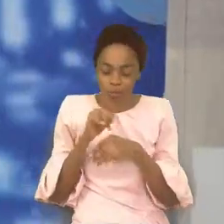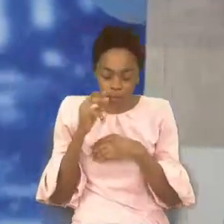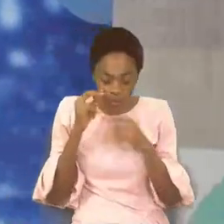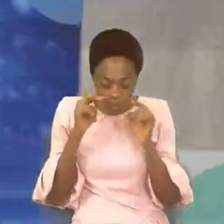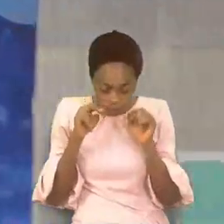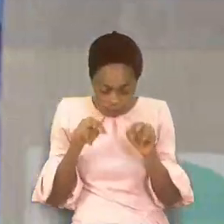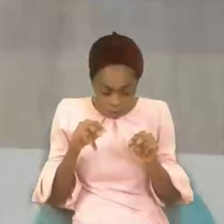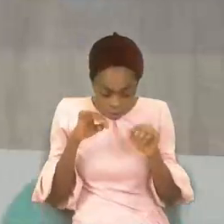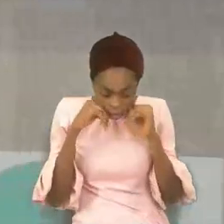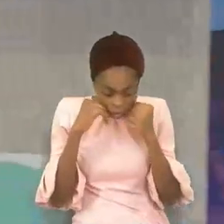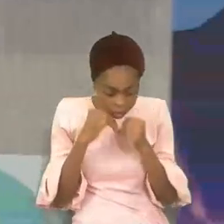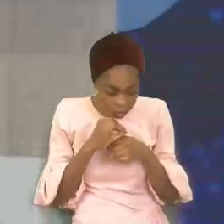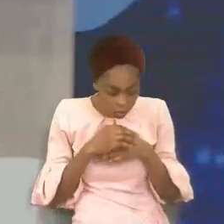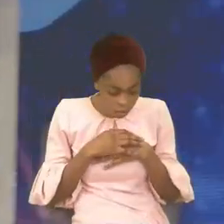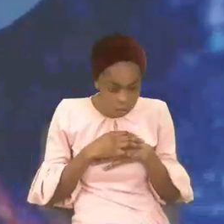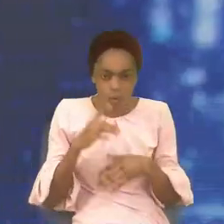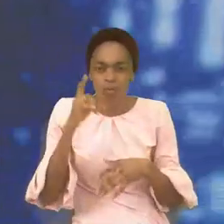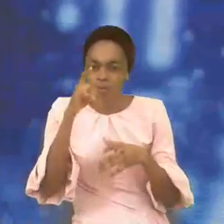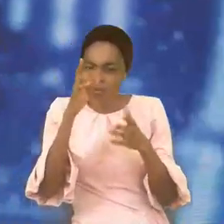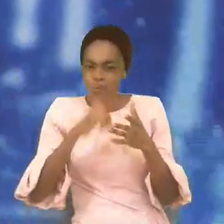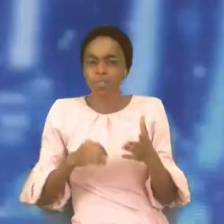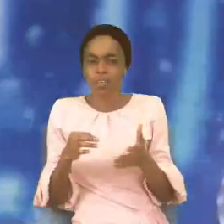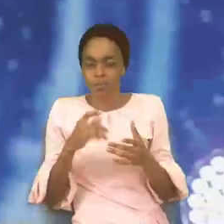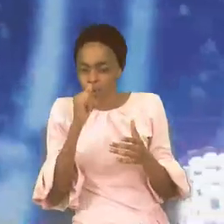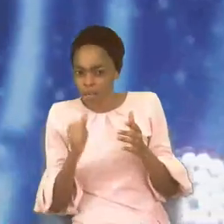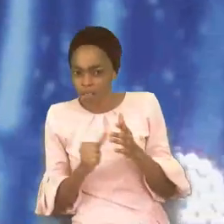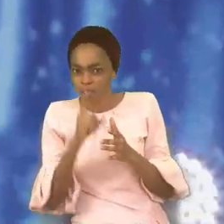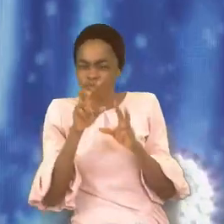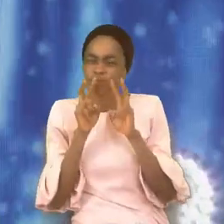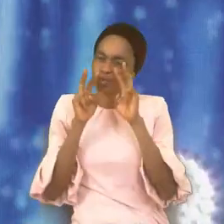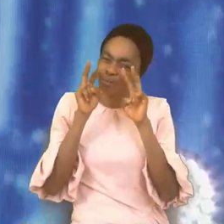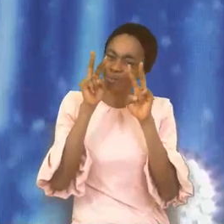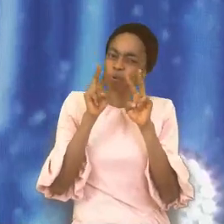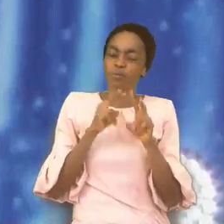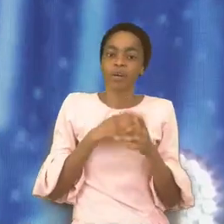tu baisses la tête comme ça. Qu'est-ce que tu caches? Lève la tête.